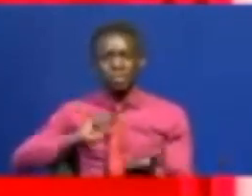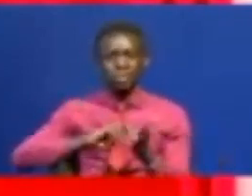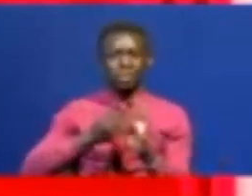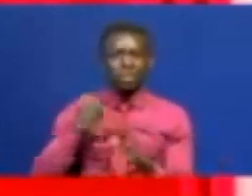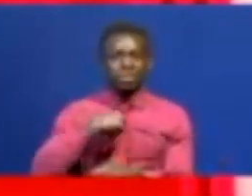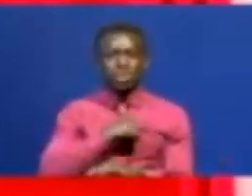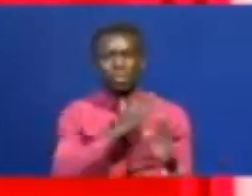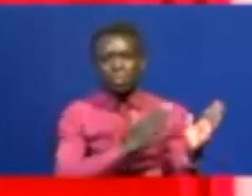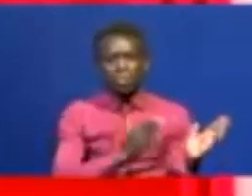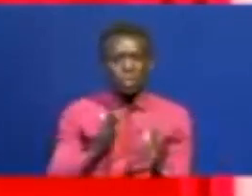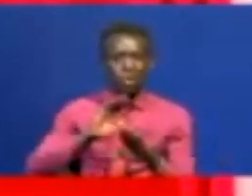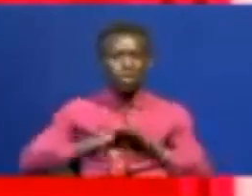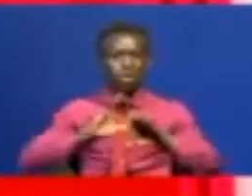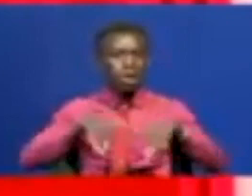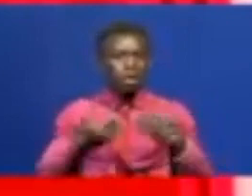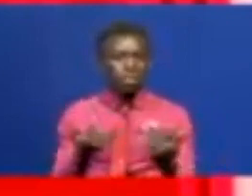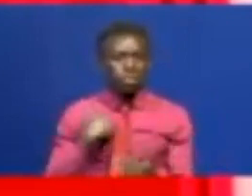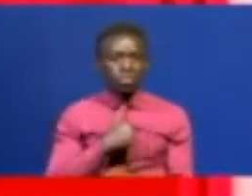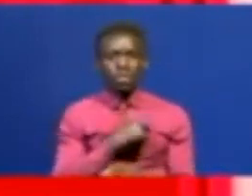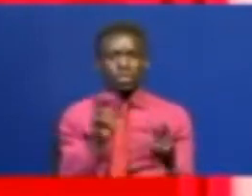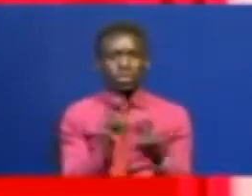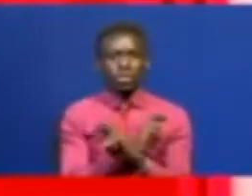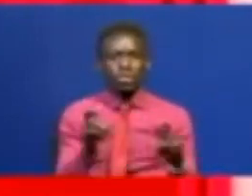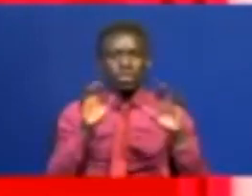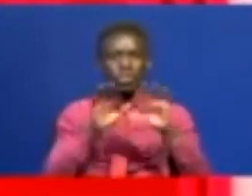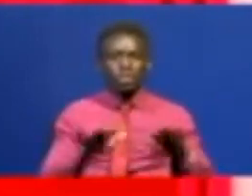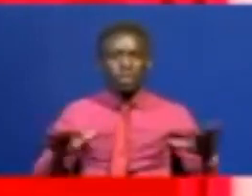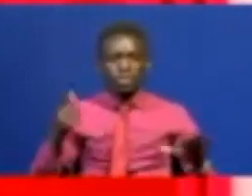tutatafuta soko ya mazao yetu kwa sababu ya biashara.